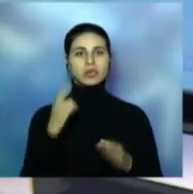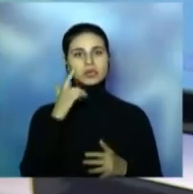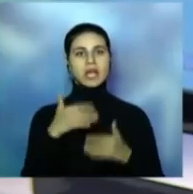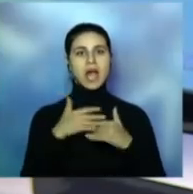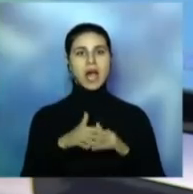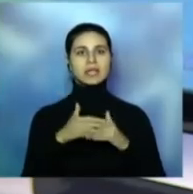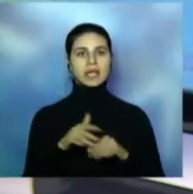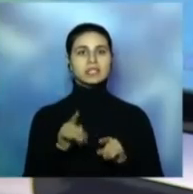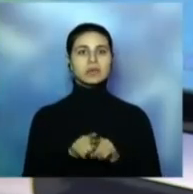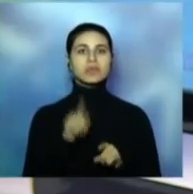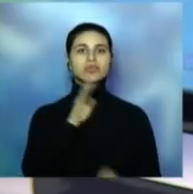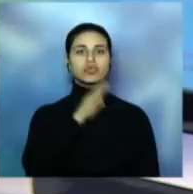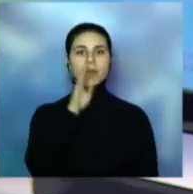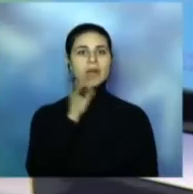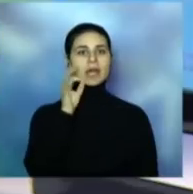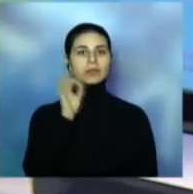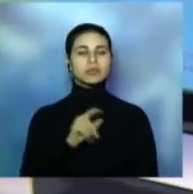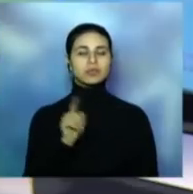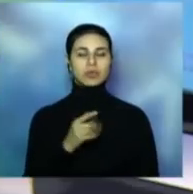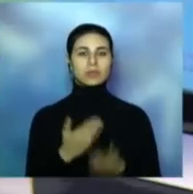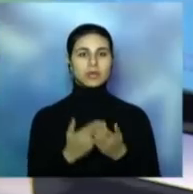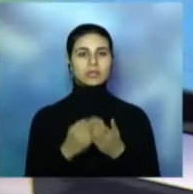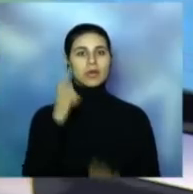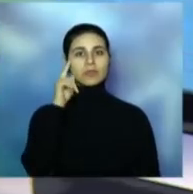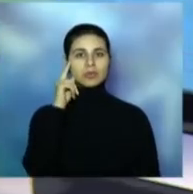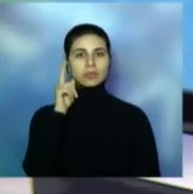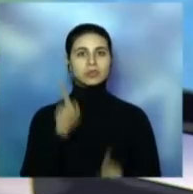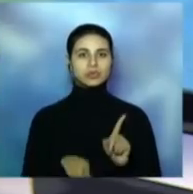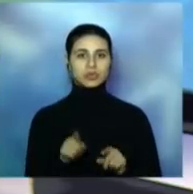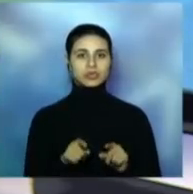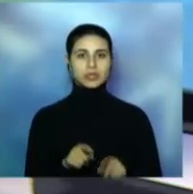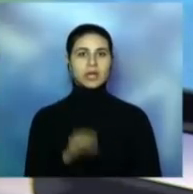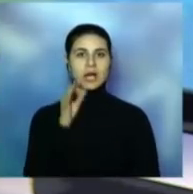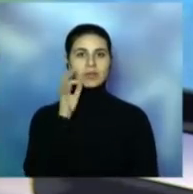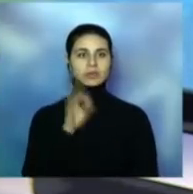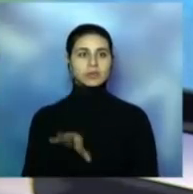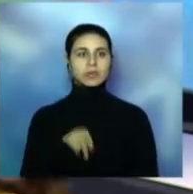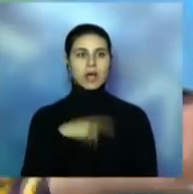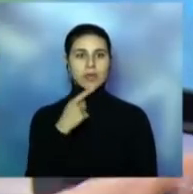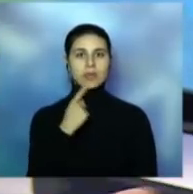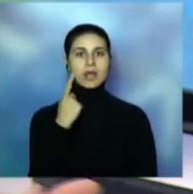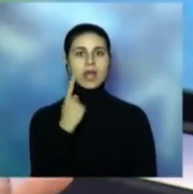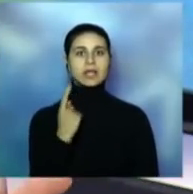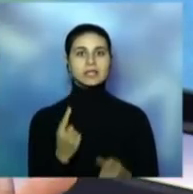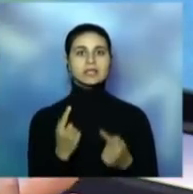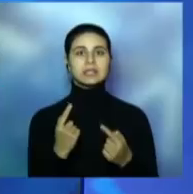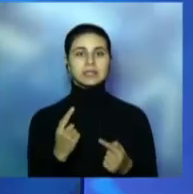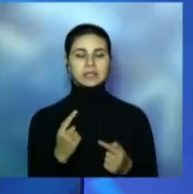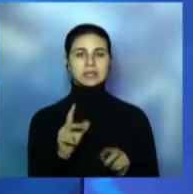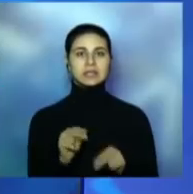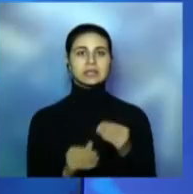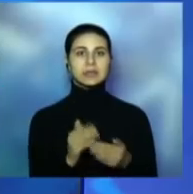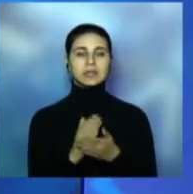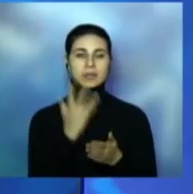არ ეყრდნობა იმ გამოცდილებებს, რომ გავაანალიზებინებთ ხოლმე გამოცდილებებს. აღმოჩნდება, რომ ერთი დიდი წარმატებაა მათი